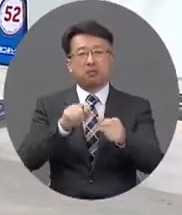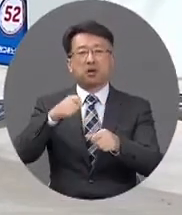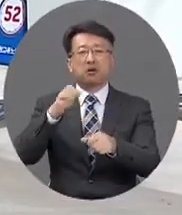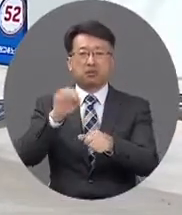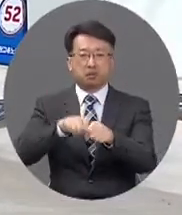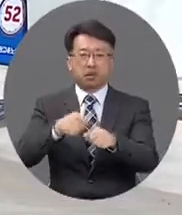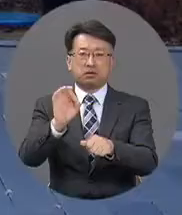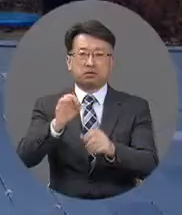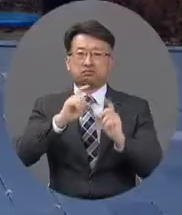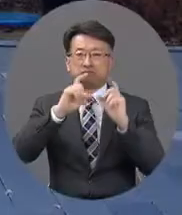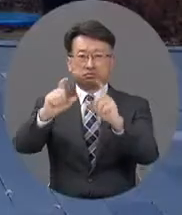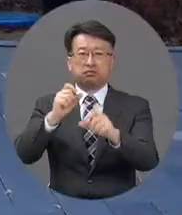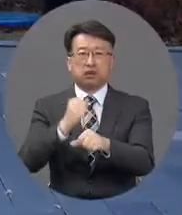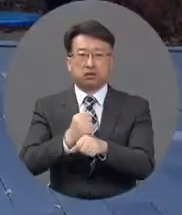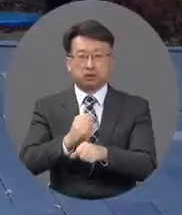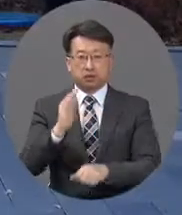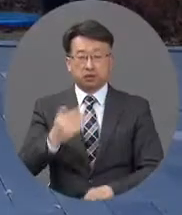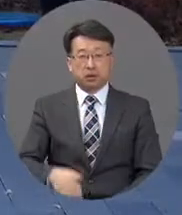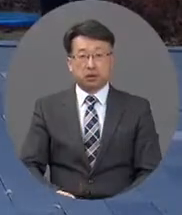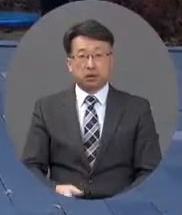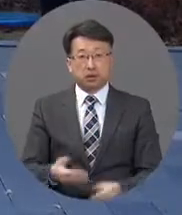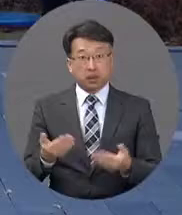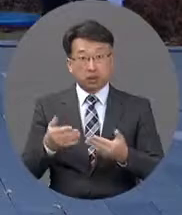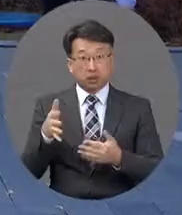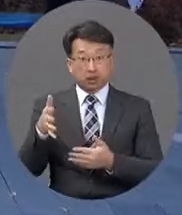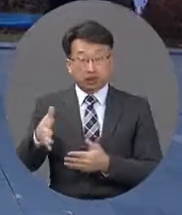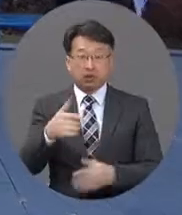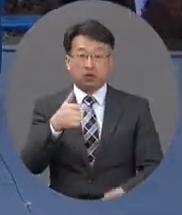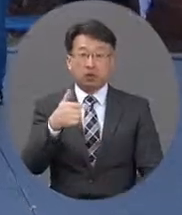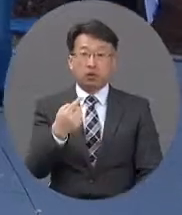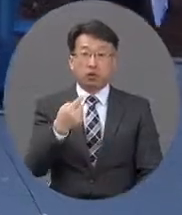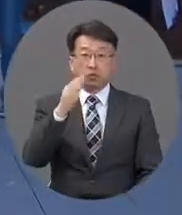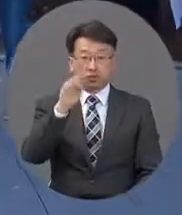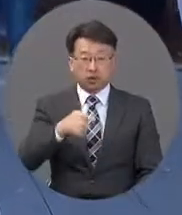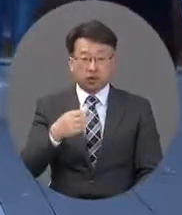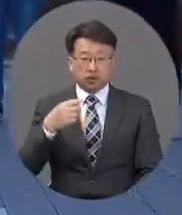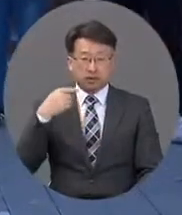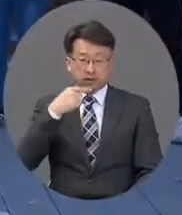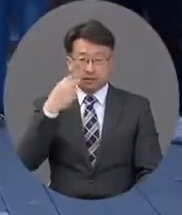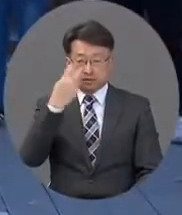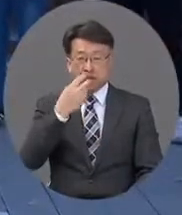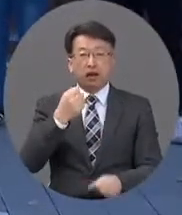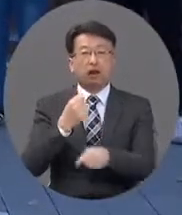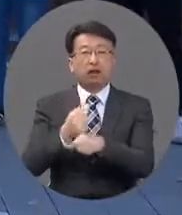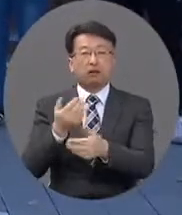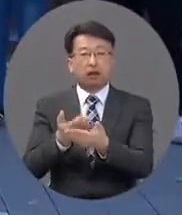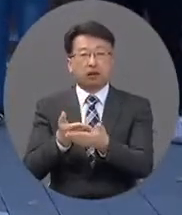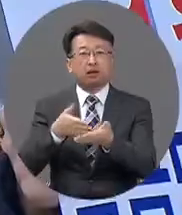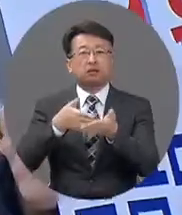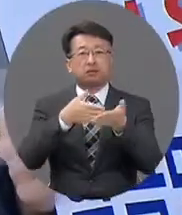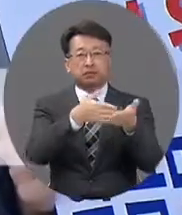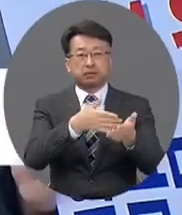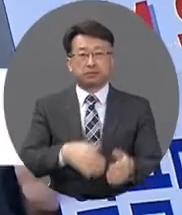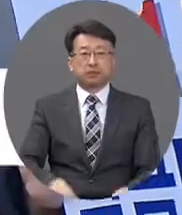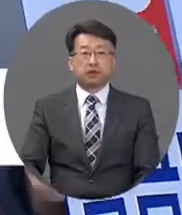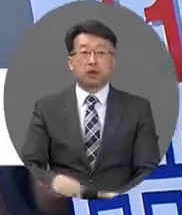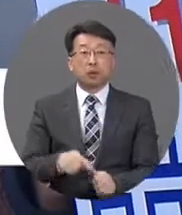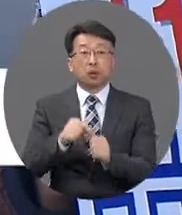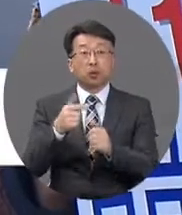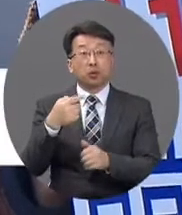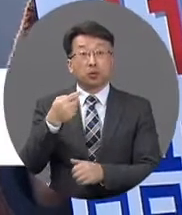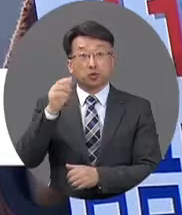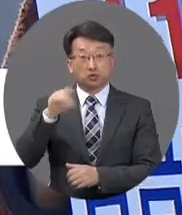과태료가 부과됩니다. 노동계는 고용노동부에 엄정한 관리 감독을 당부했습니다.